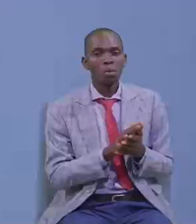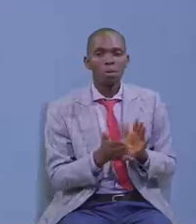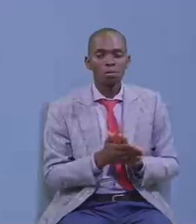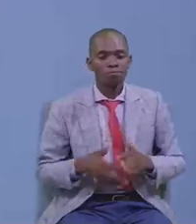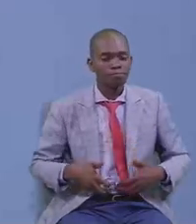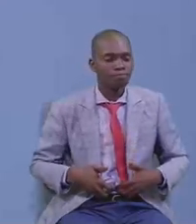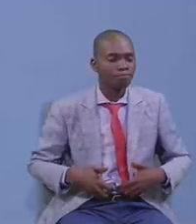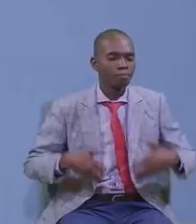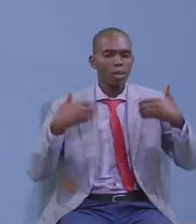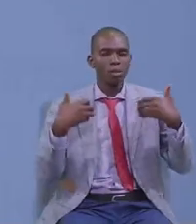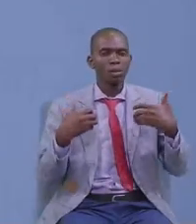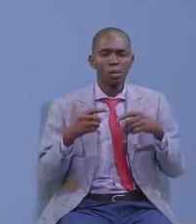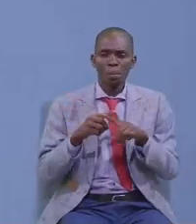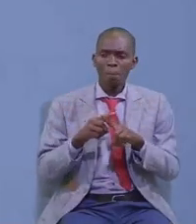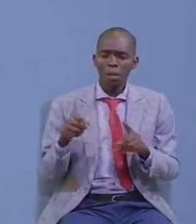Cet homme est particulier.